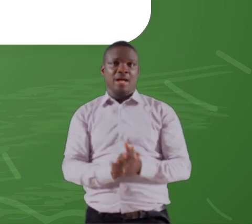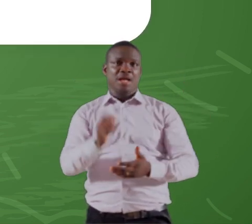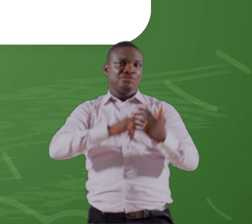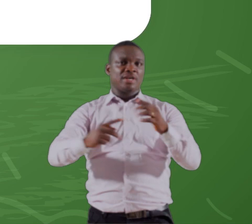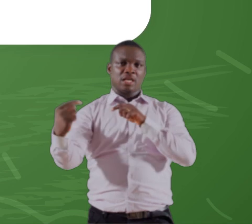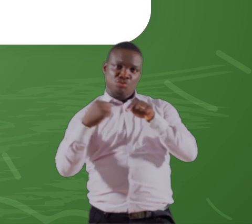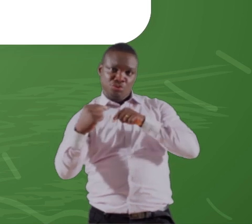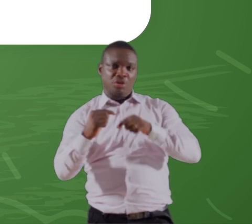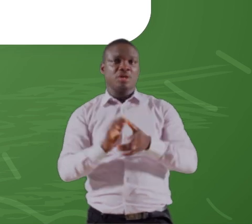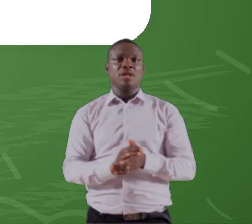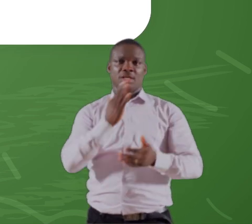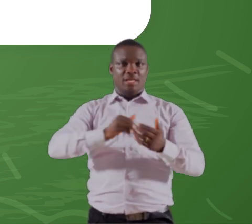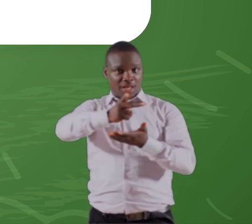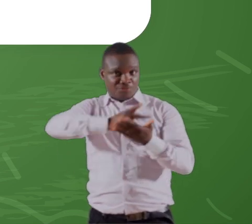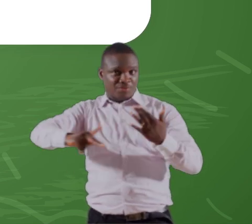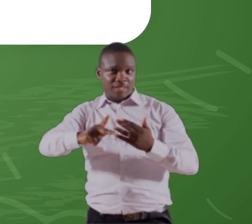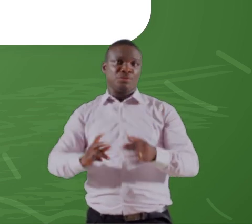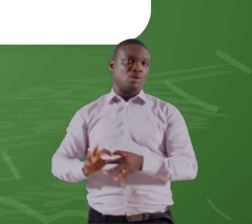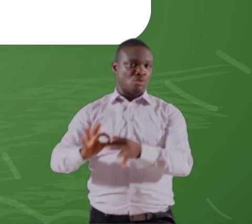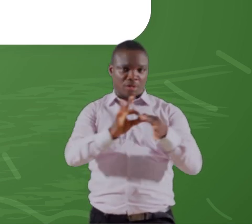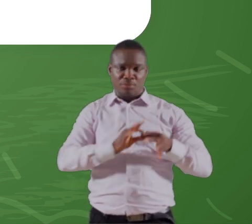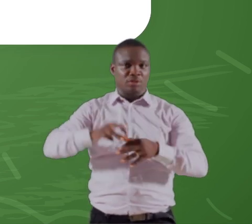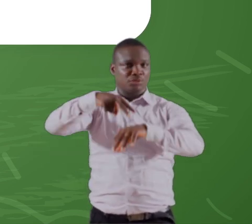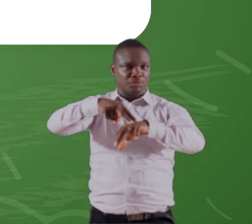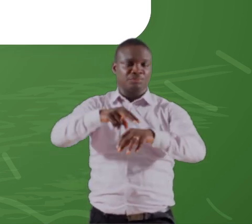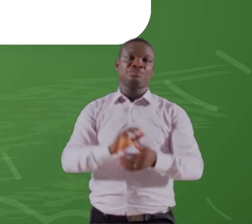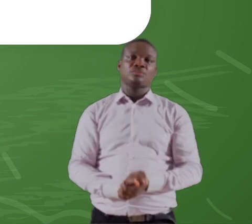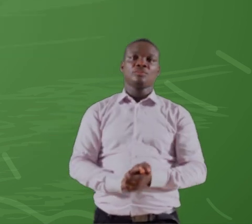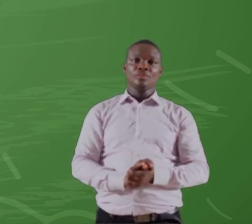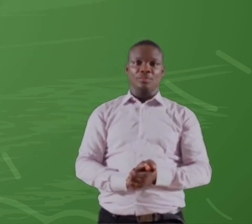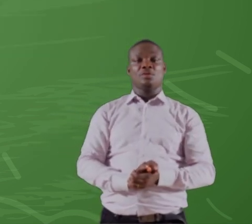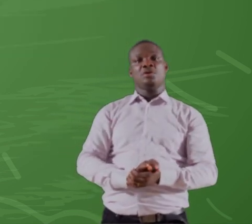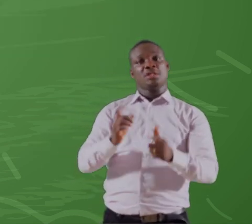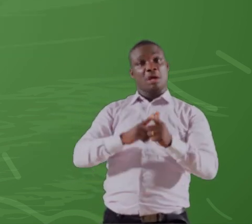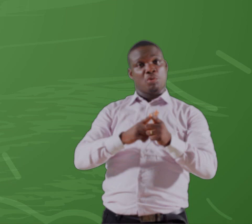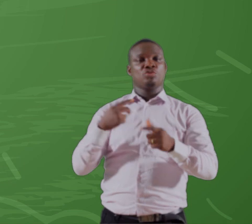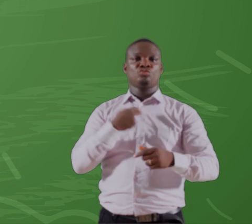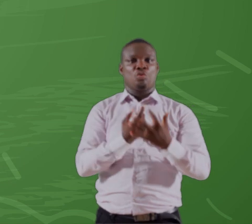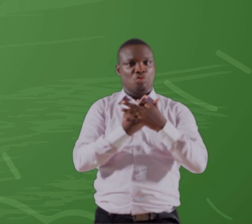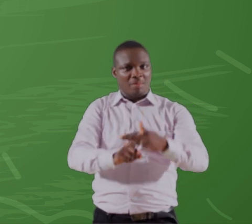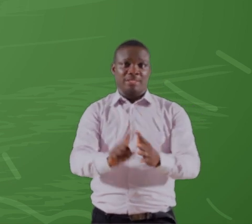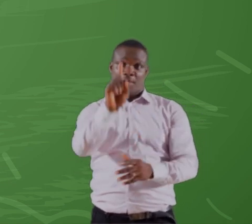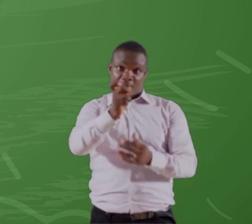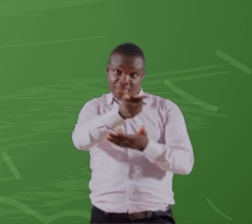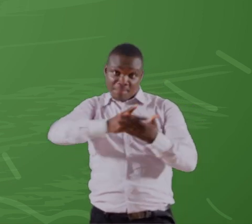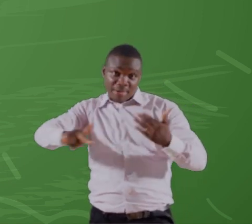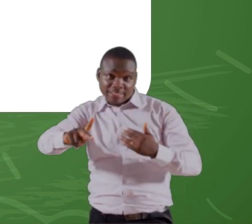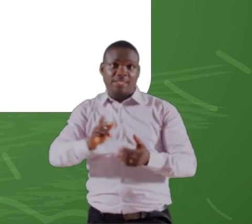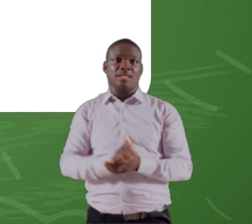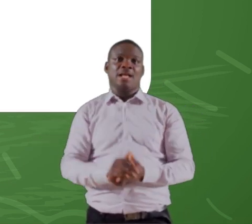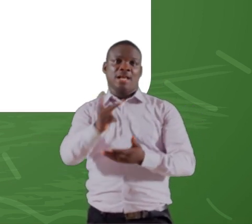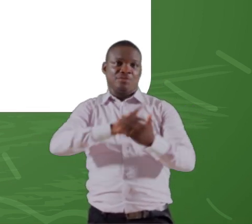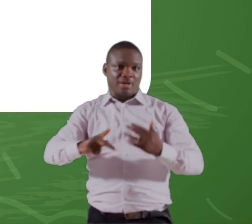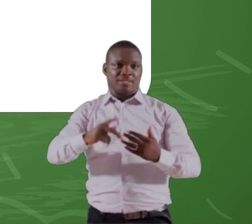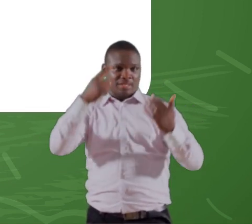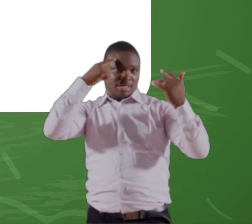lutte et la phase de la collaboration. Nous allons donc commencer la première partie de notre cours, à savoir la